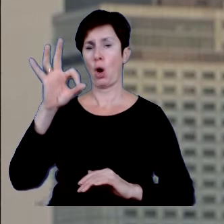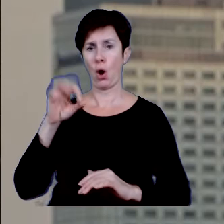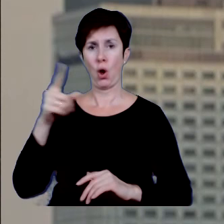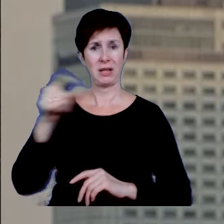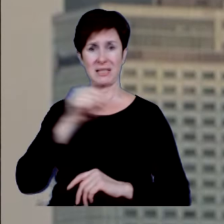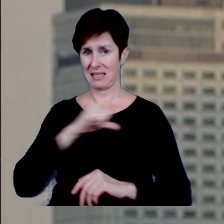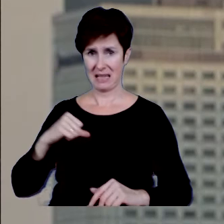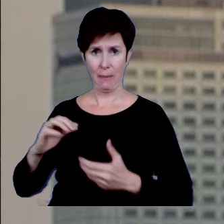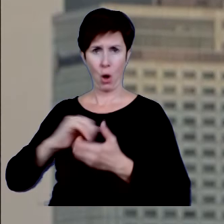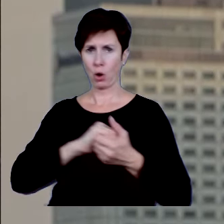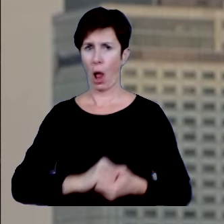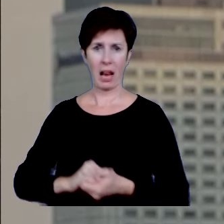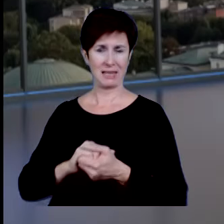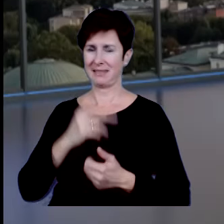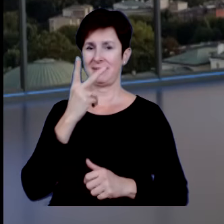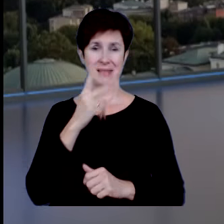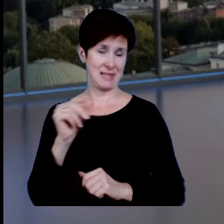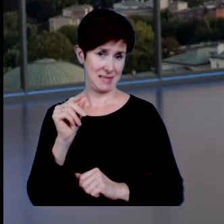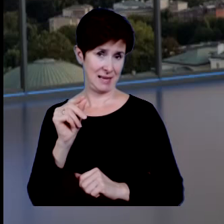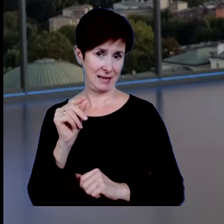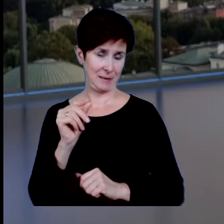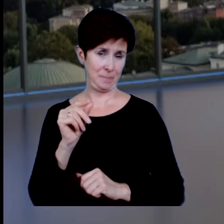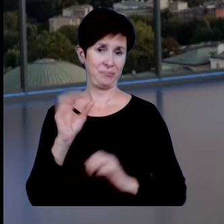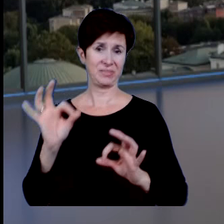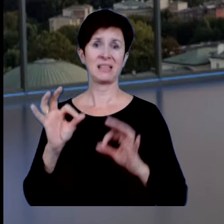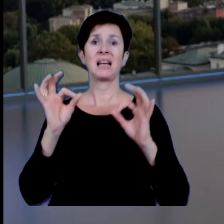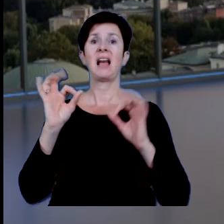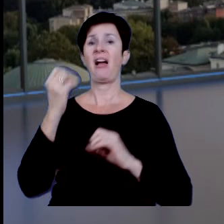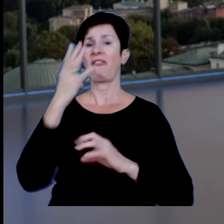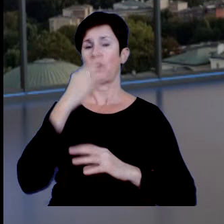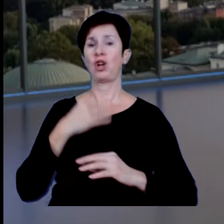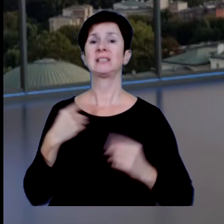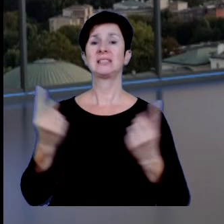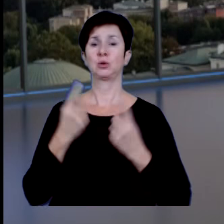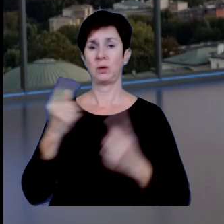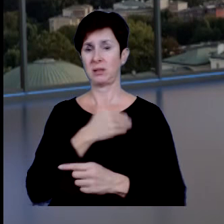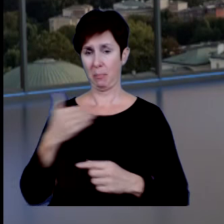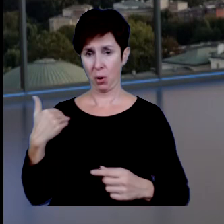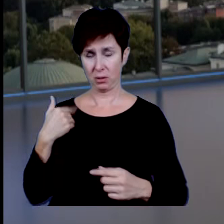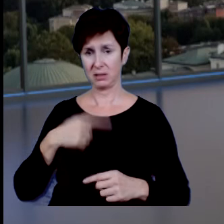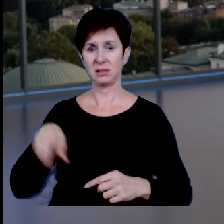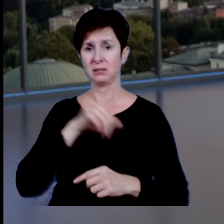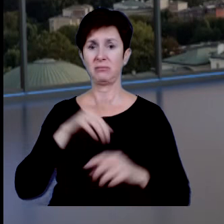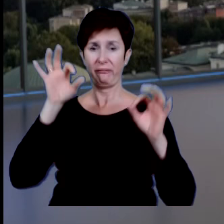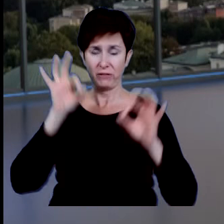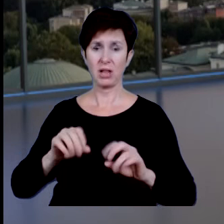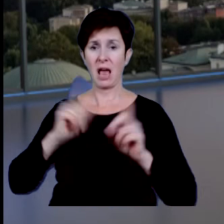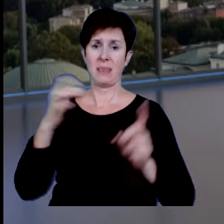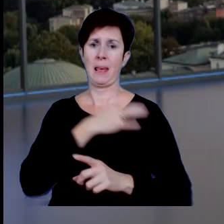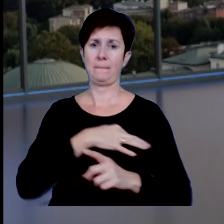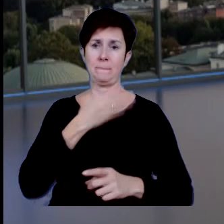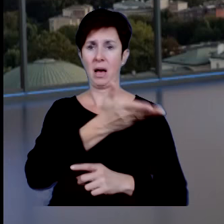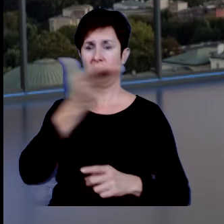koalicji. Za ten stan polskiego państwa odpowiadają też inne ugrupowania, które tak ochoczo wpięły